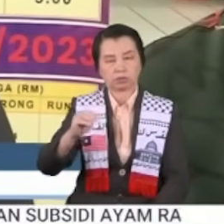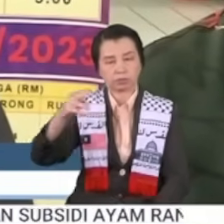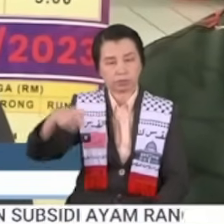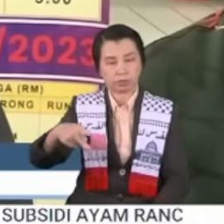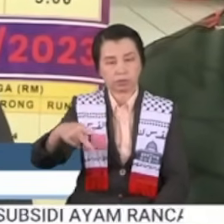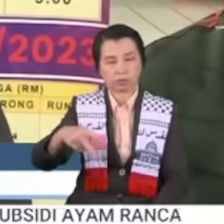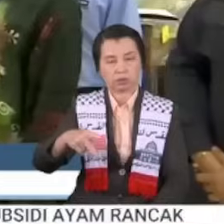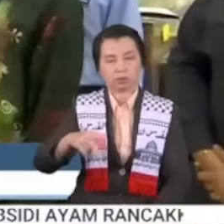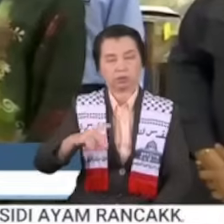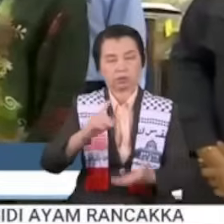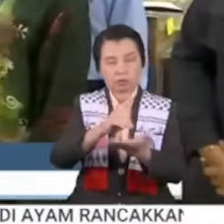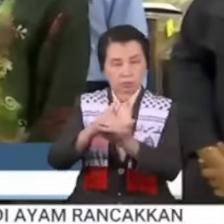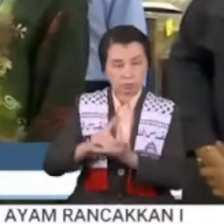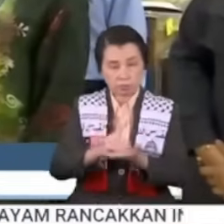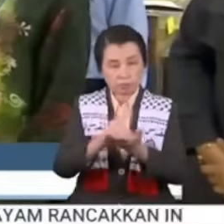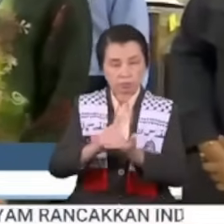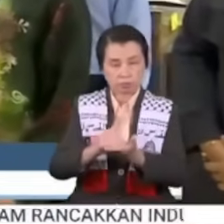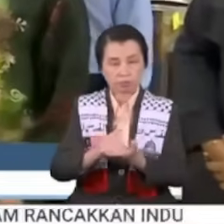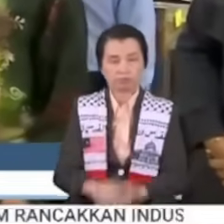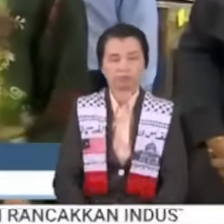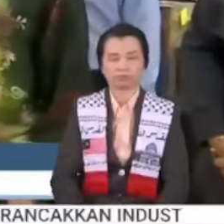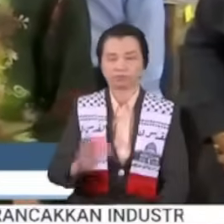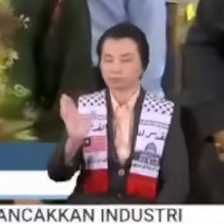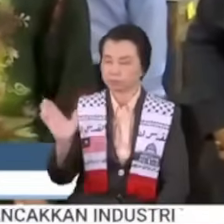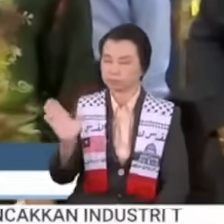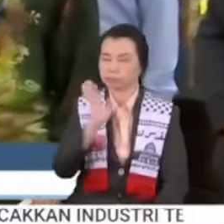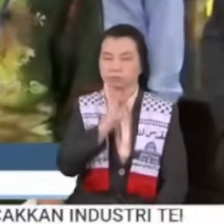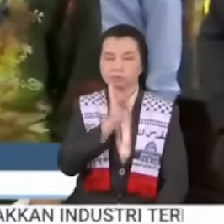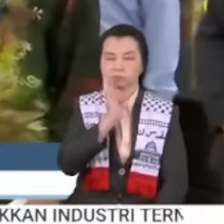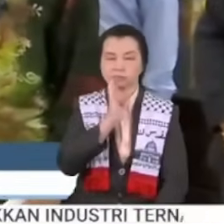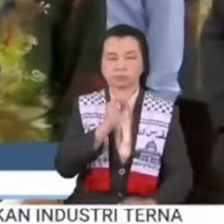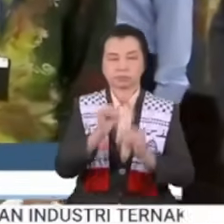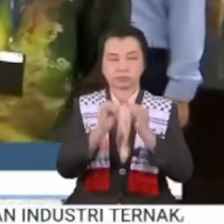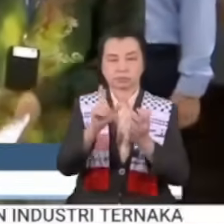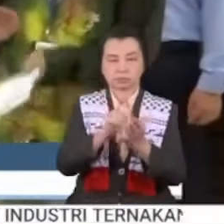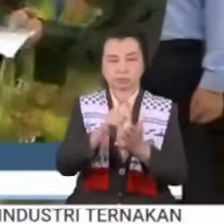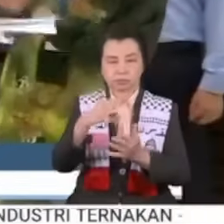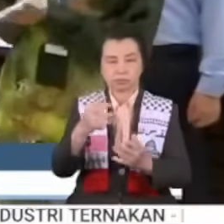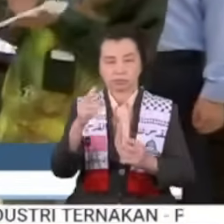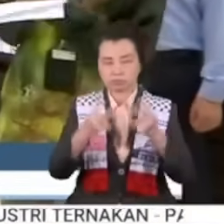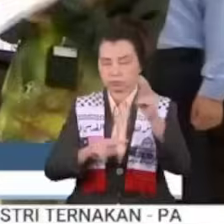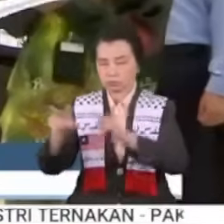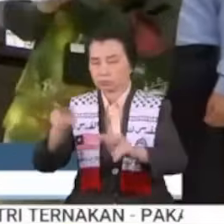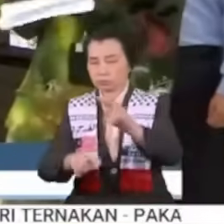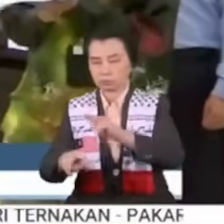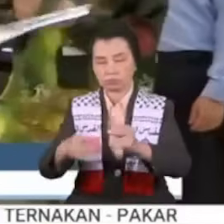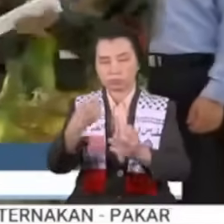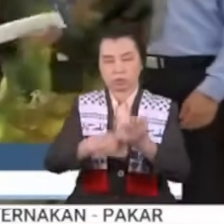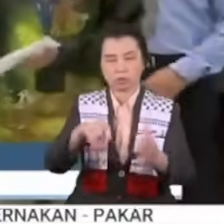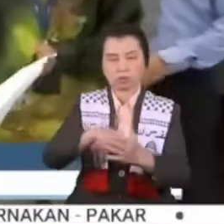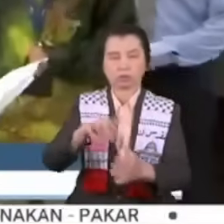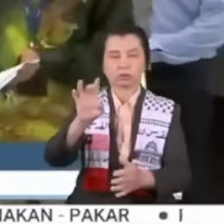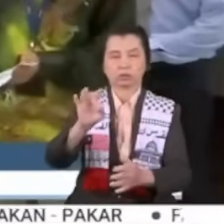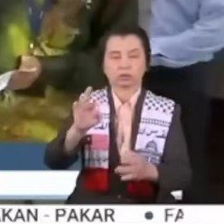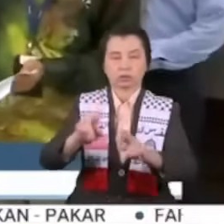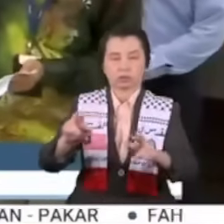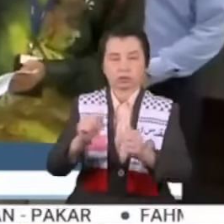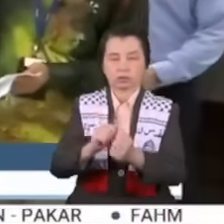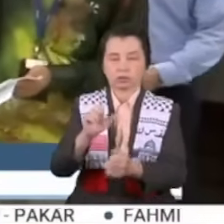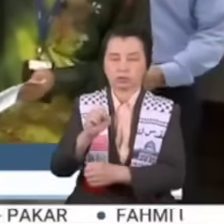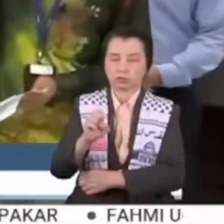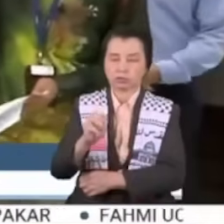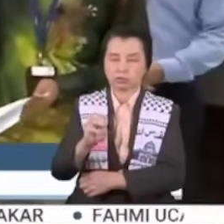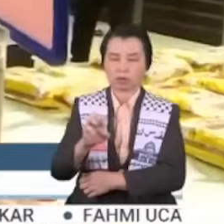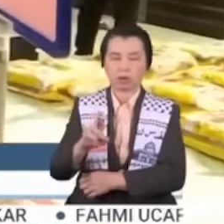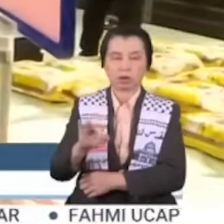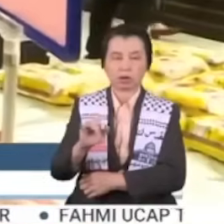pematuhanmpp Beliau berkata demikian pada sidang media selepas lawatan pemantauan harga di sebuah pasar raya di samariang